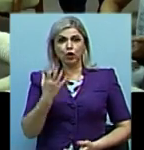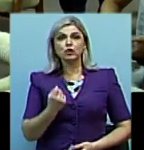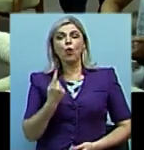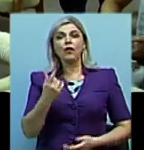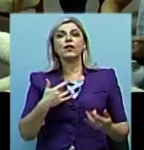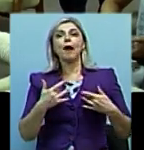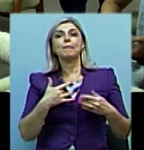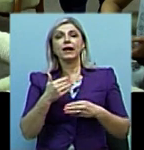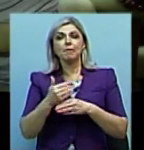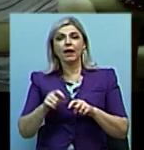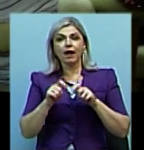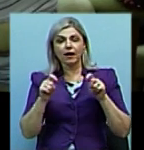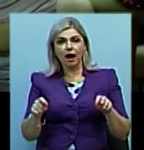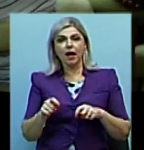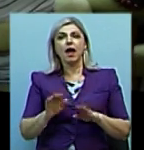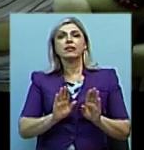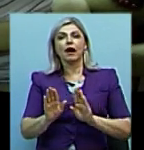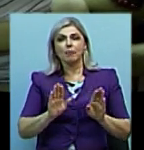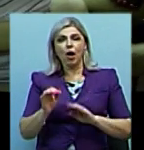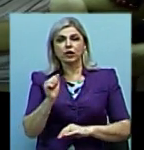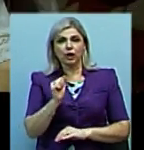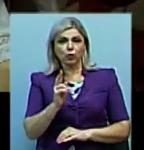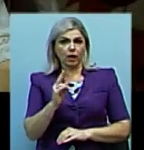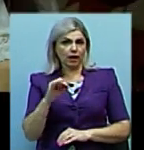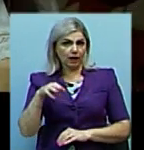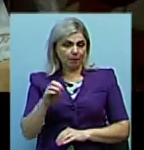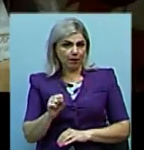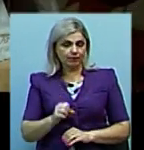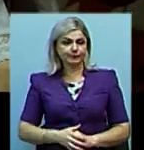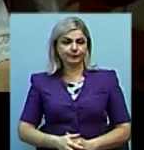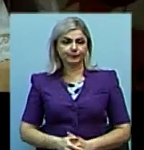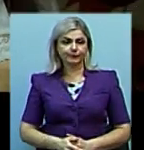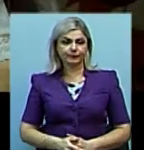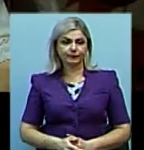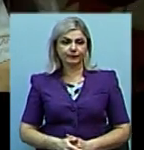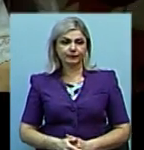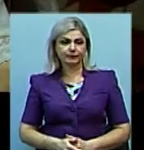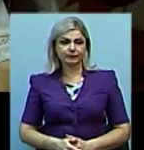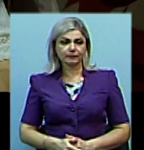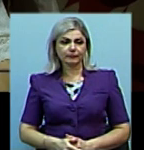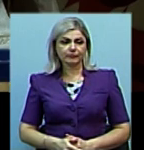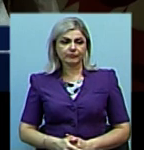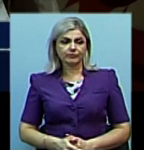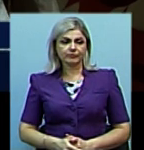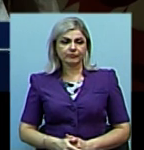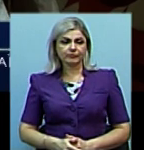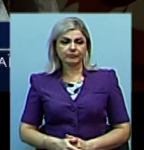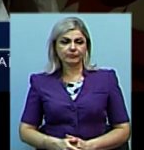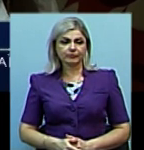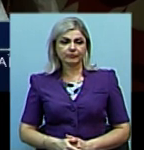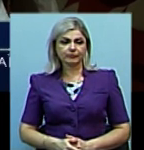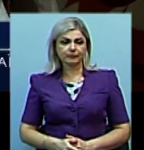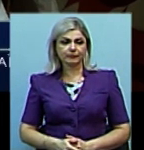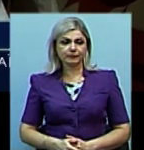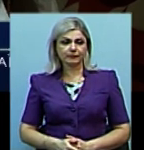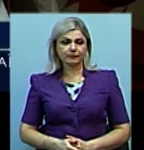прем'єра – «Жмурикол інклюзів» драматурга Анатолія Крима. Це критика, немножко